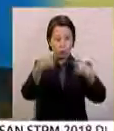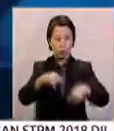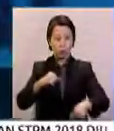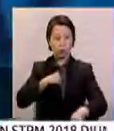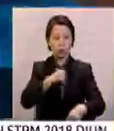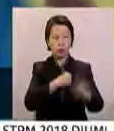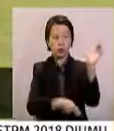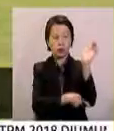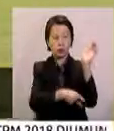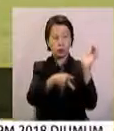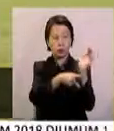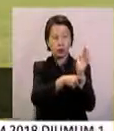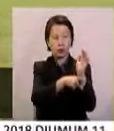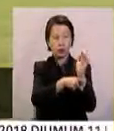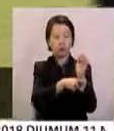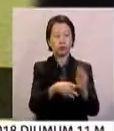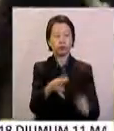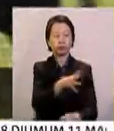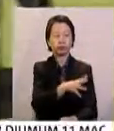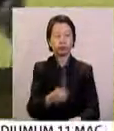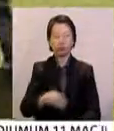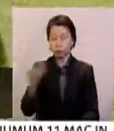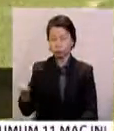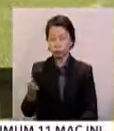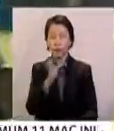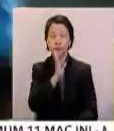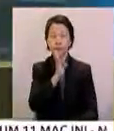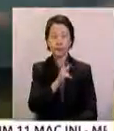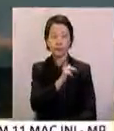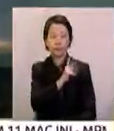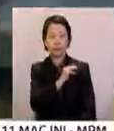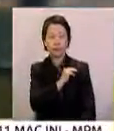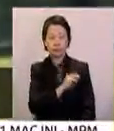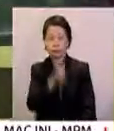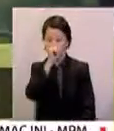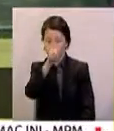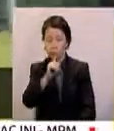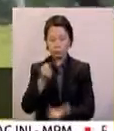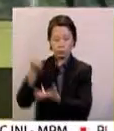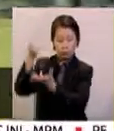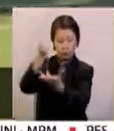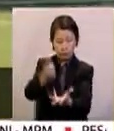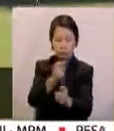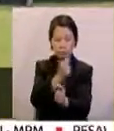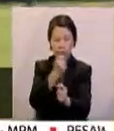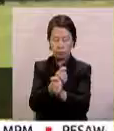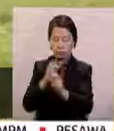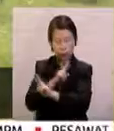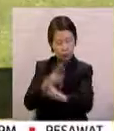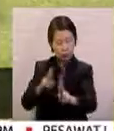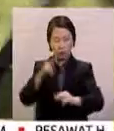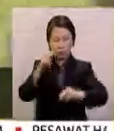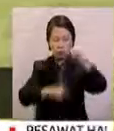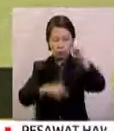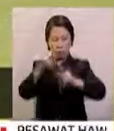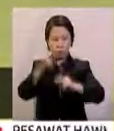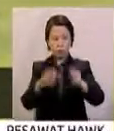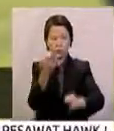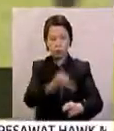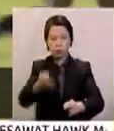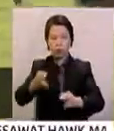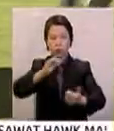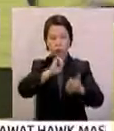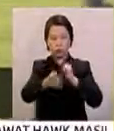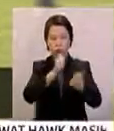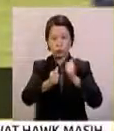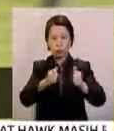Ahli Parlimen Lembah Pantai Fahmi Fazil. Beliau menambah kementeriannya sentiasa memastikan peruntukan tertentu disediakan bagi membina infrastruktur sukan